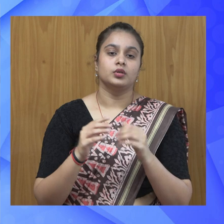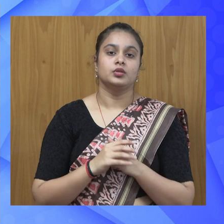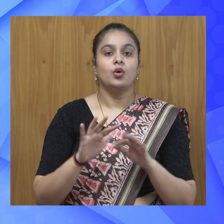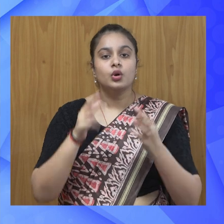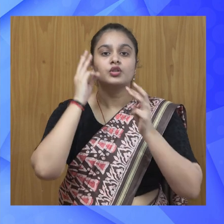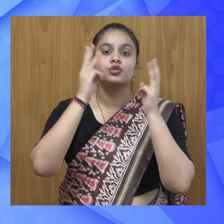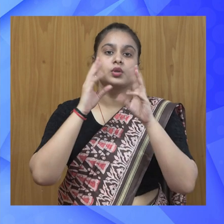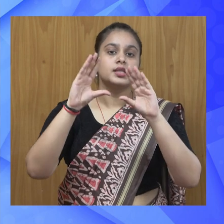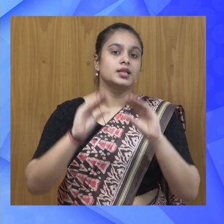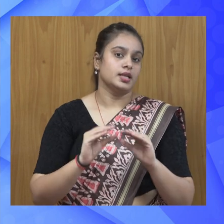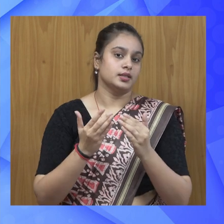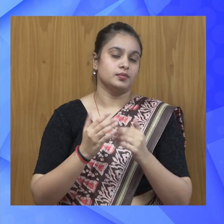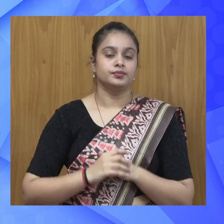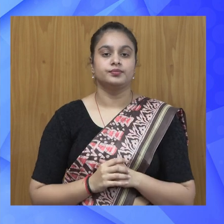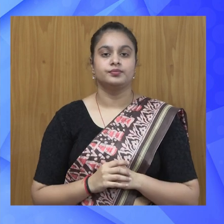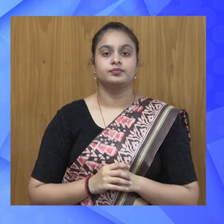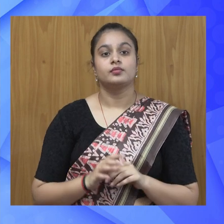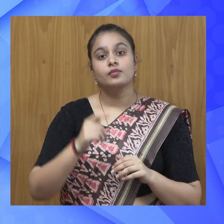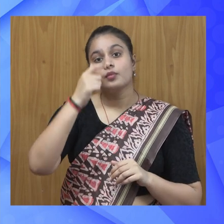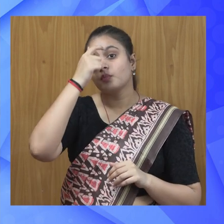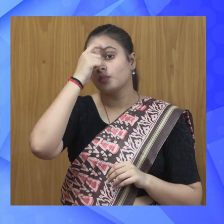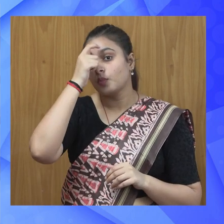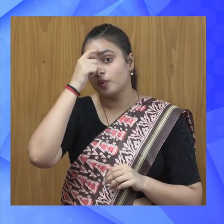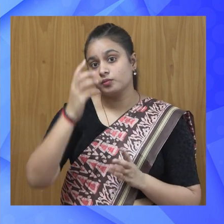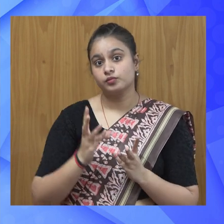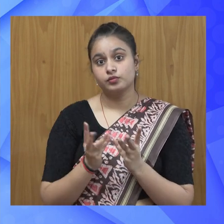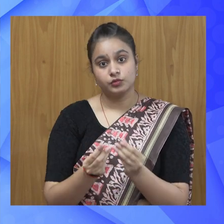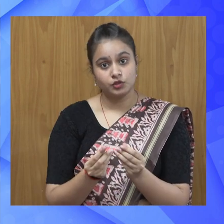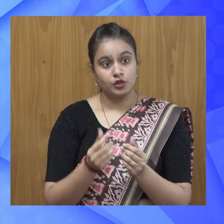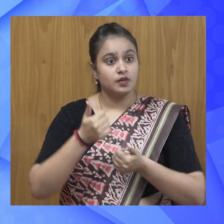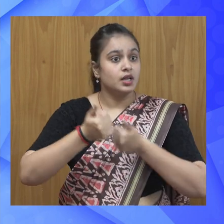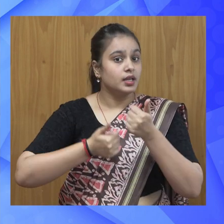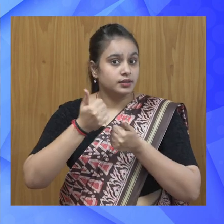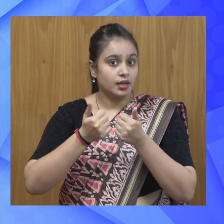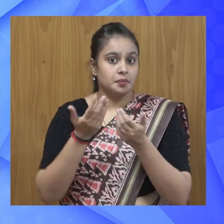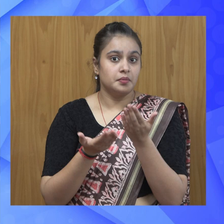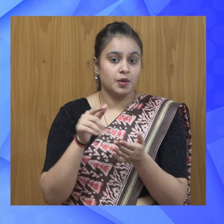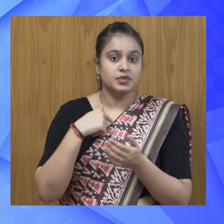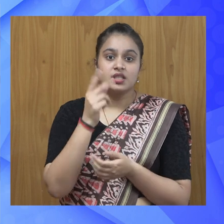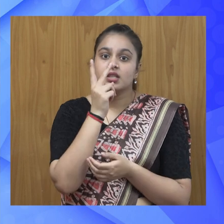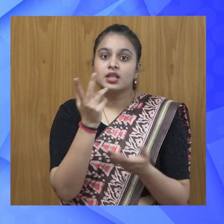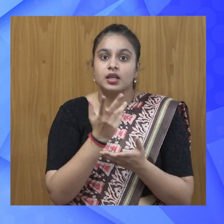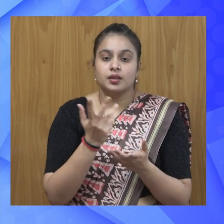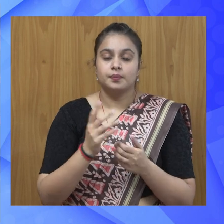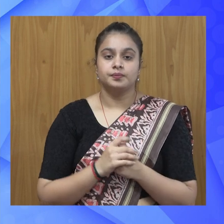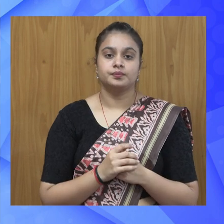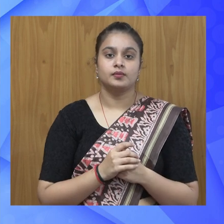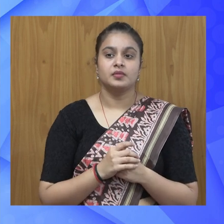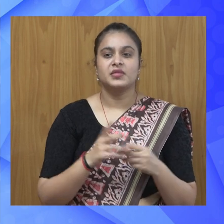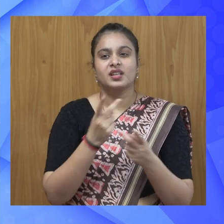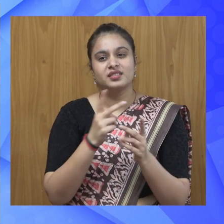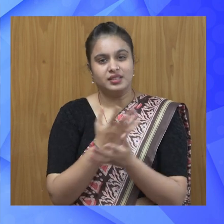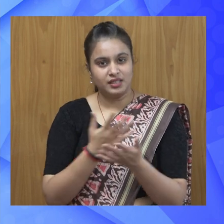आपका स्ट्रेस कम हो सकता है। प्रॉब्लम सॉल्विंग एग्जाम को लेकर आप इसके बारे में देखिए बहुत सारा चीजों